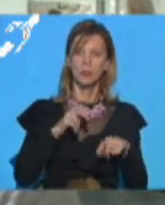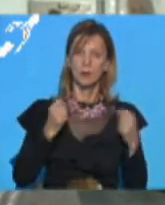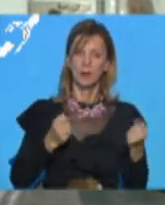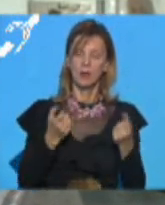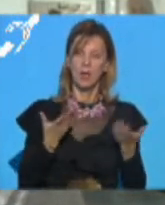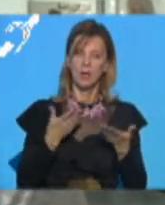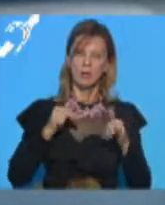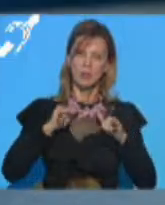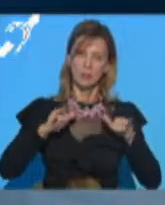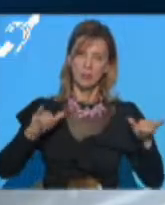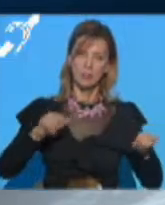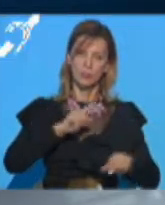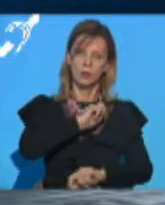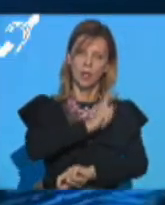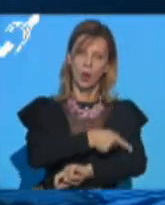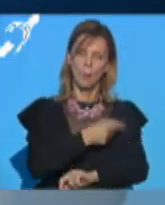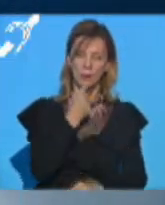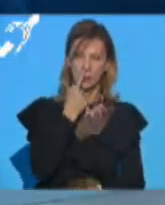dezvolte competențele.